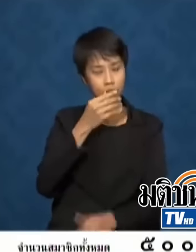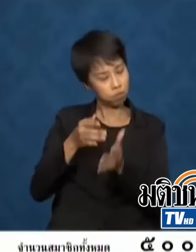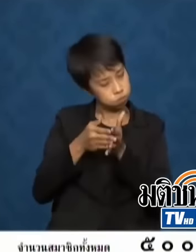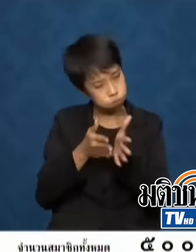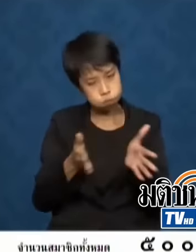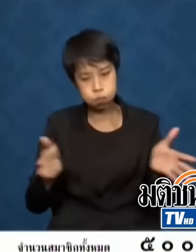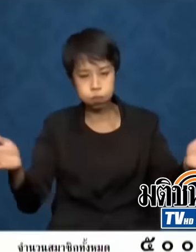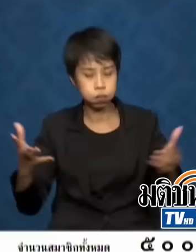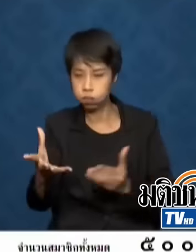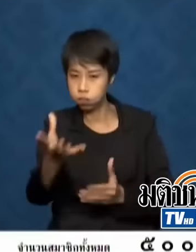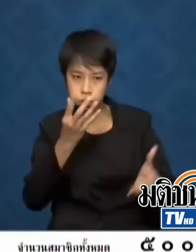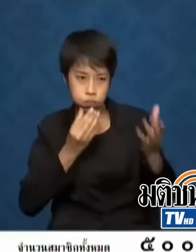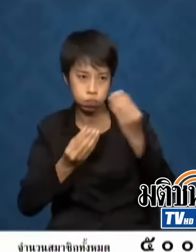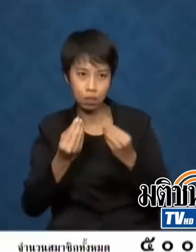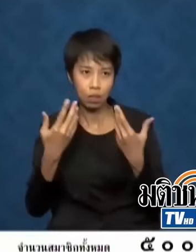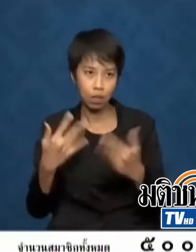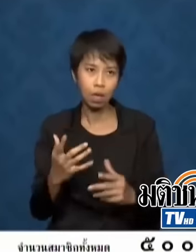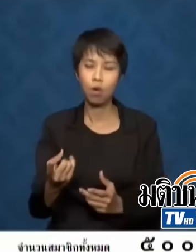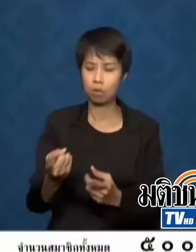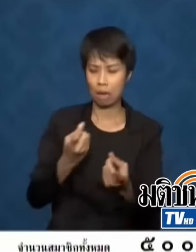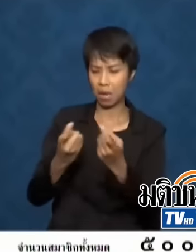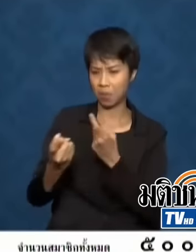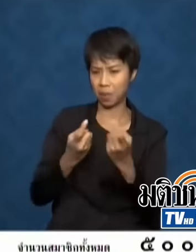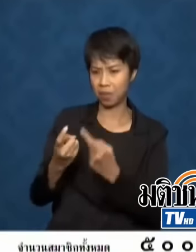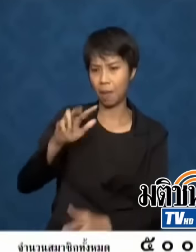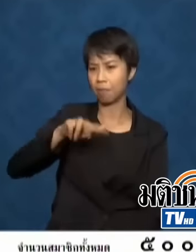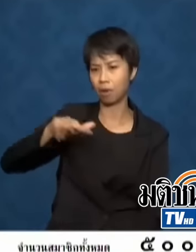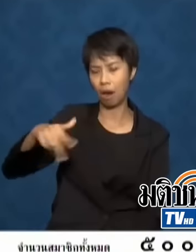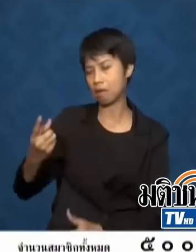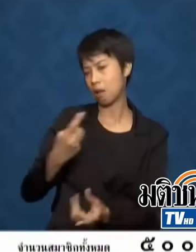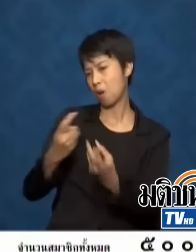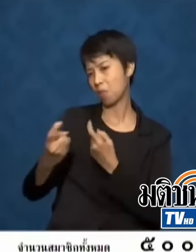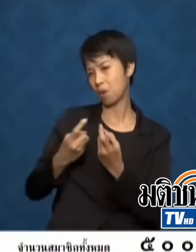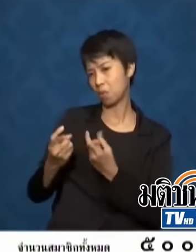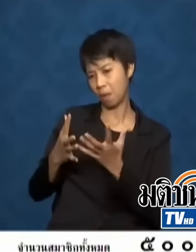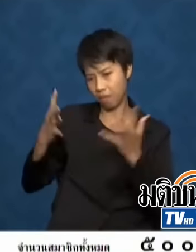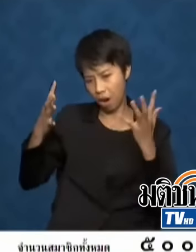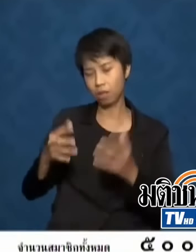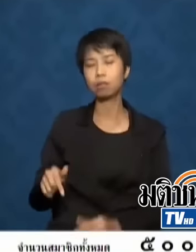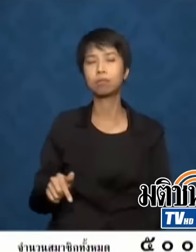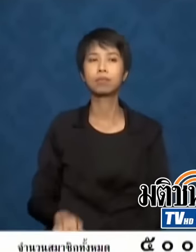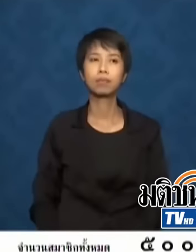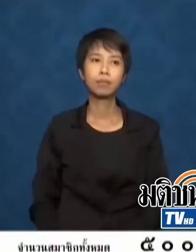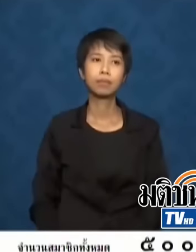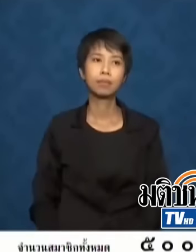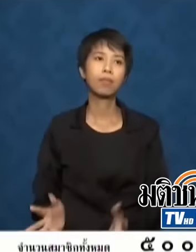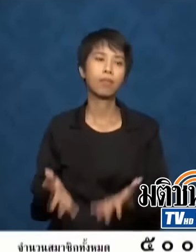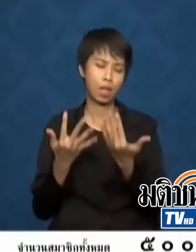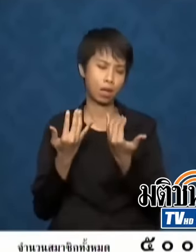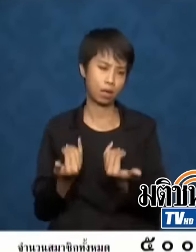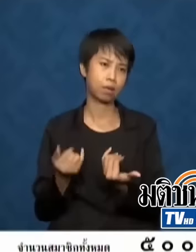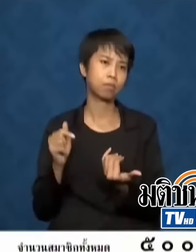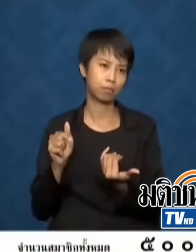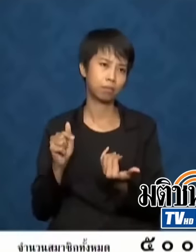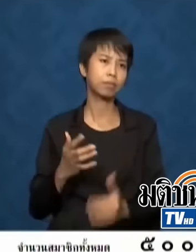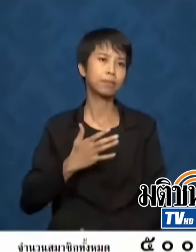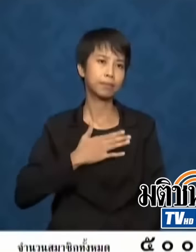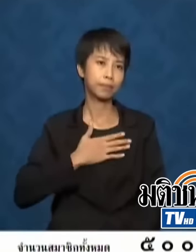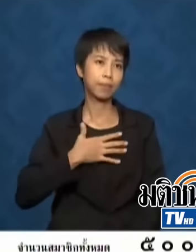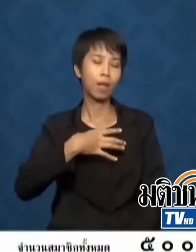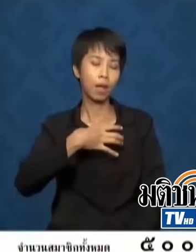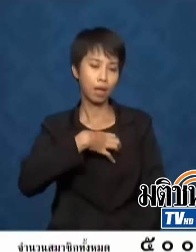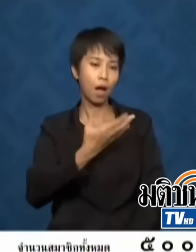และก็ได้กลับมาถามที่พรรคเพื่อไทยกันมากมายนะคะในส่วนนี้ก็ซึ่งเป็นประเด็นในข้อดิฉันจึงอยากให้